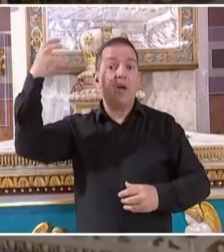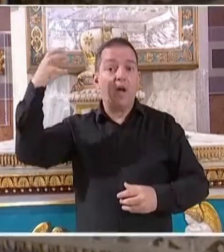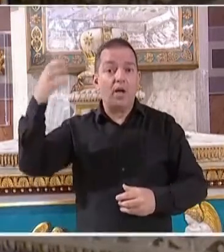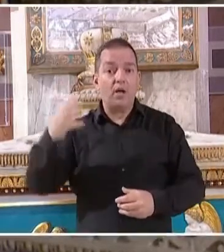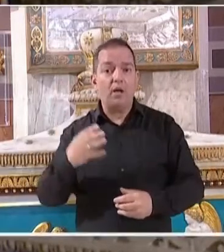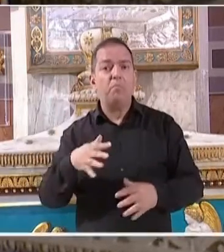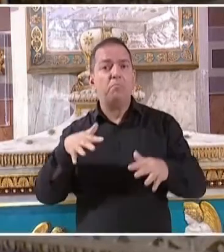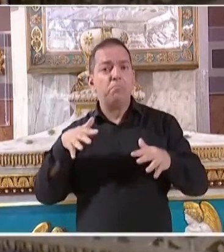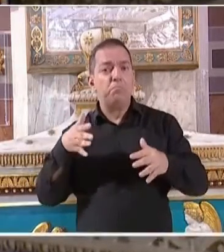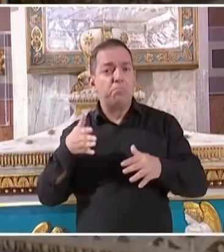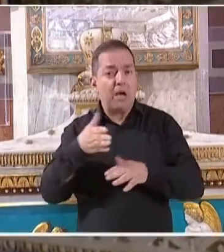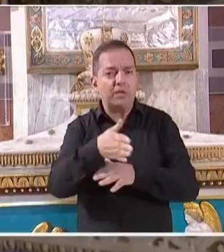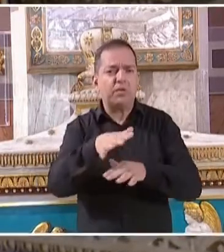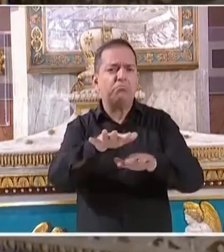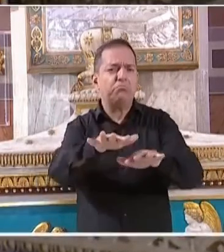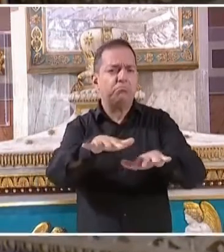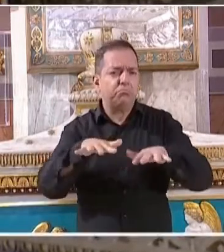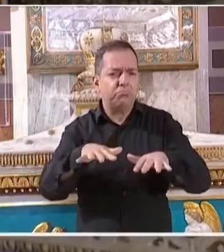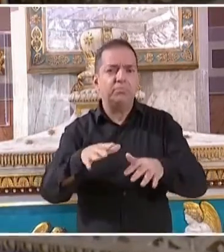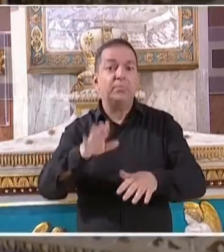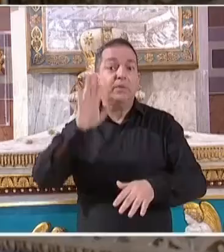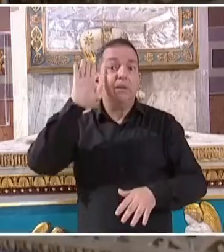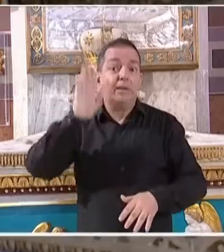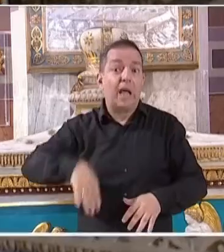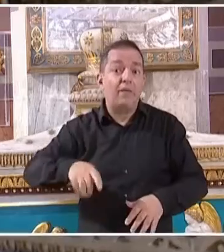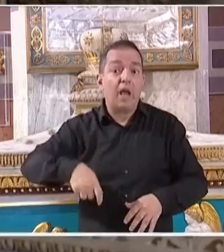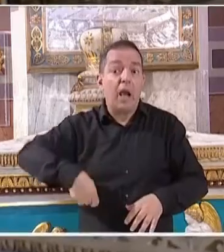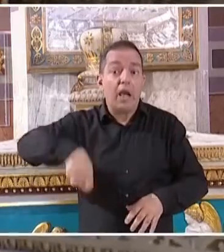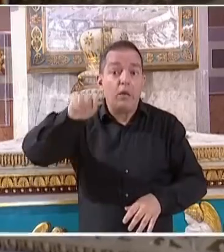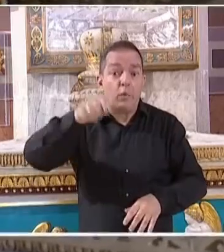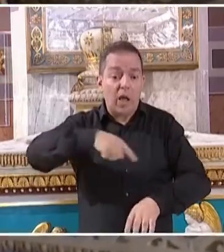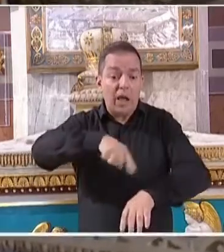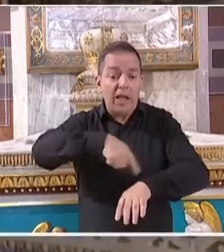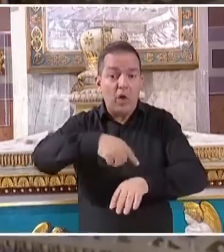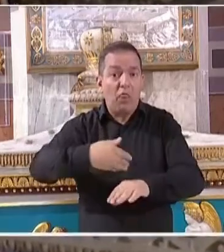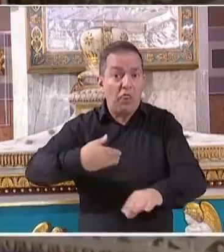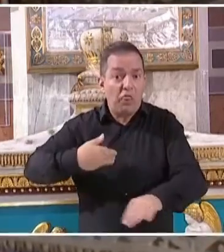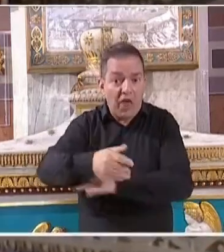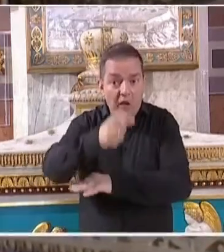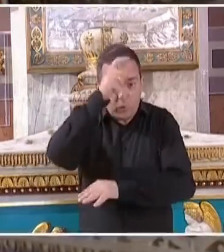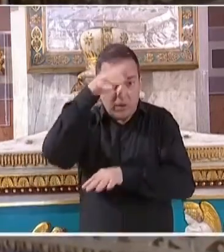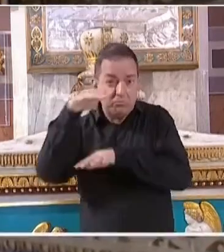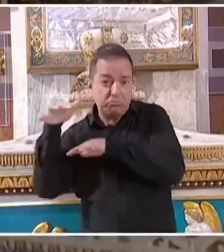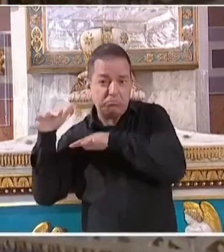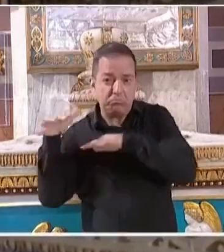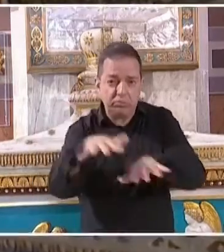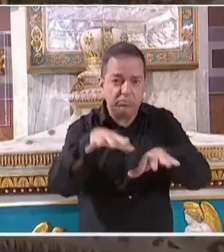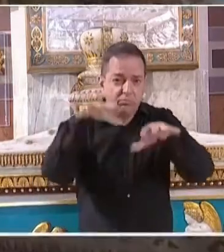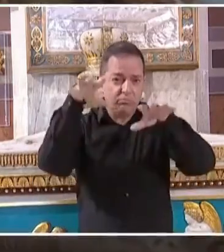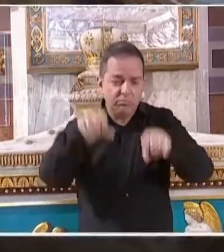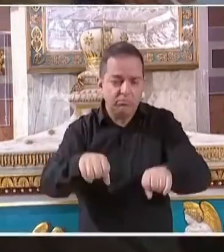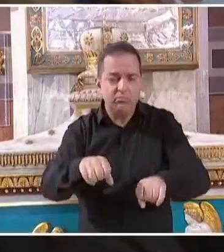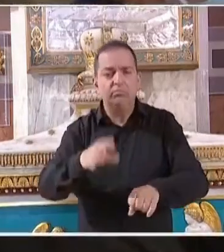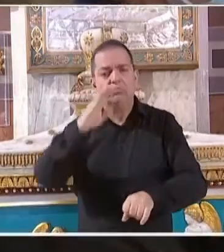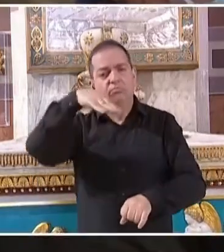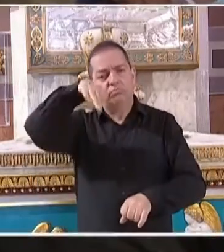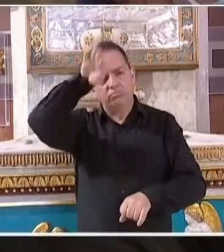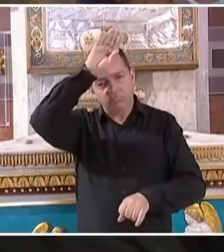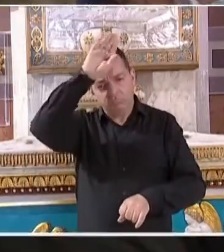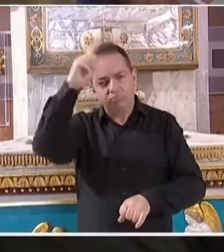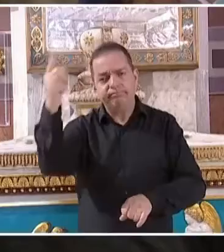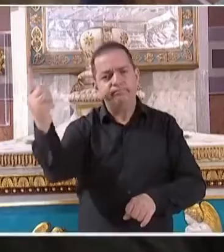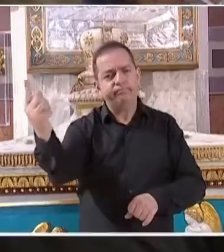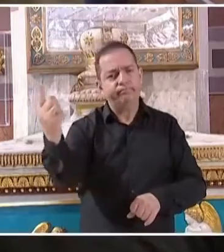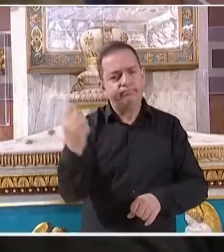Σοφίας, λίγες ώρες πριν από την άλωση, προσήλθε ο Αυτοκράτορ